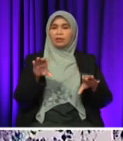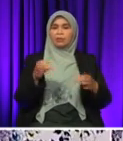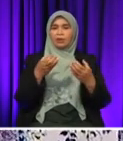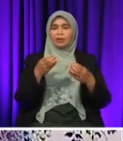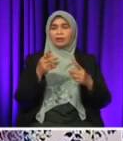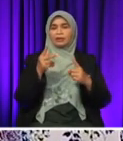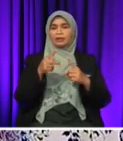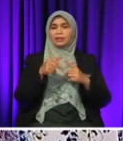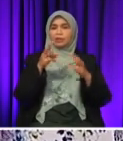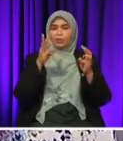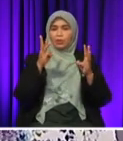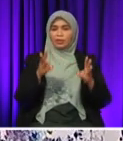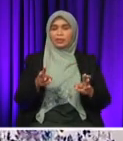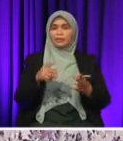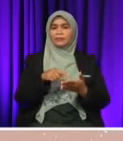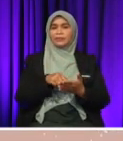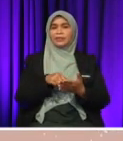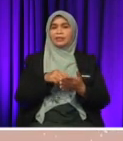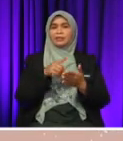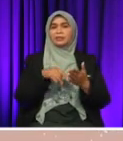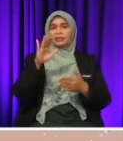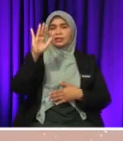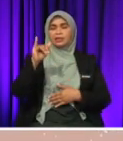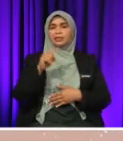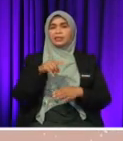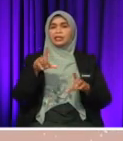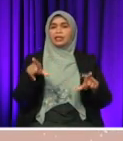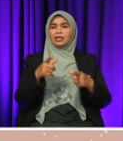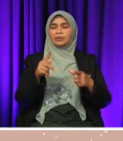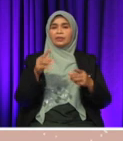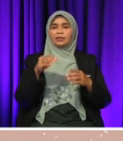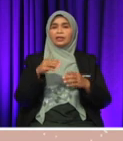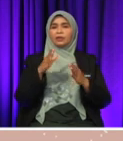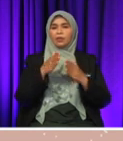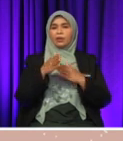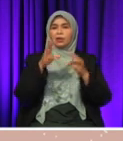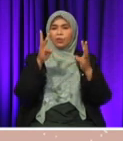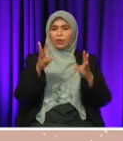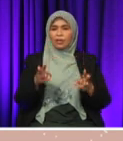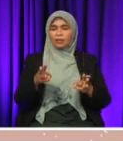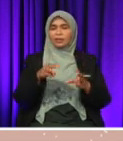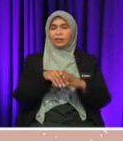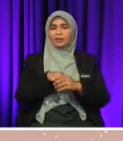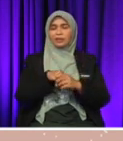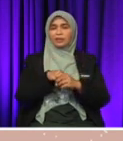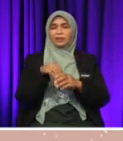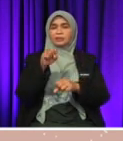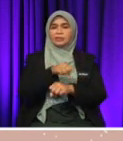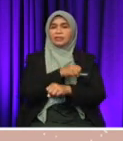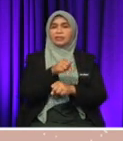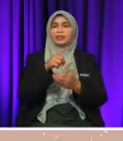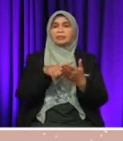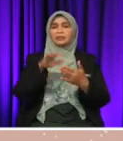dua watak ini apakah yang dilakukan oleh watak dalam saja Jadi apakah yang dilakukan oleh anak